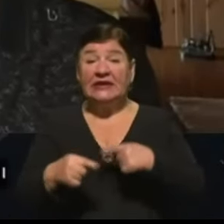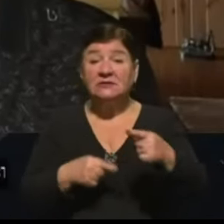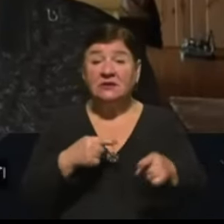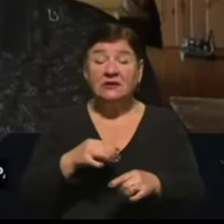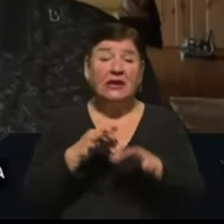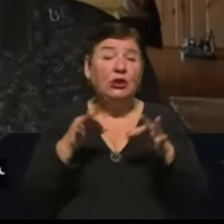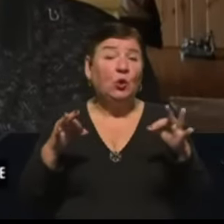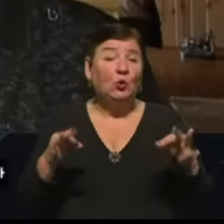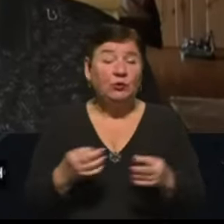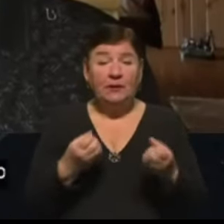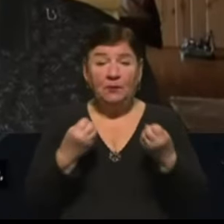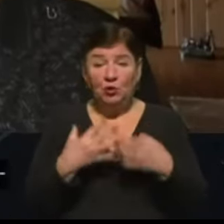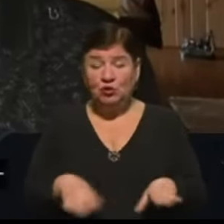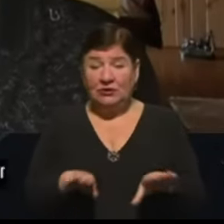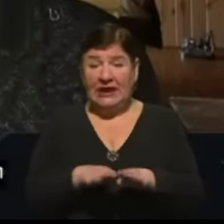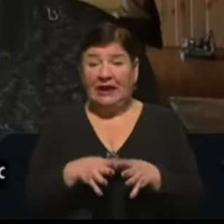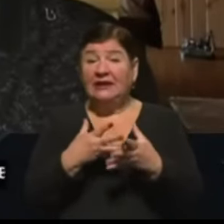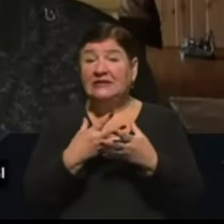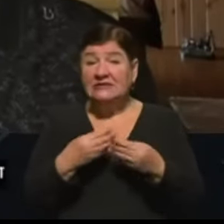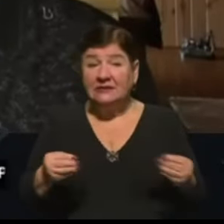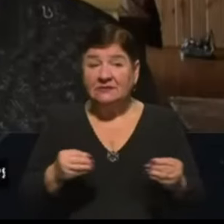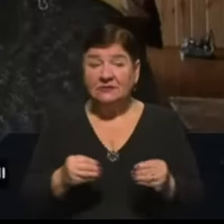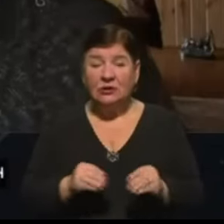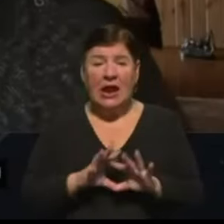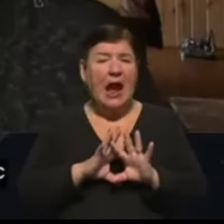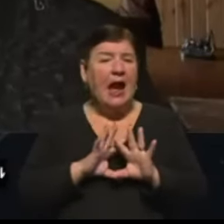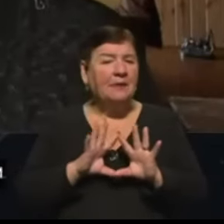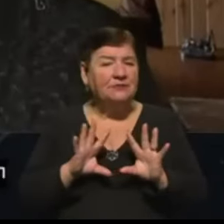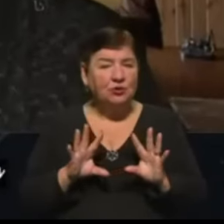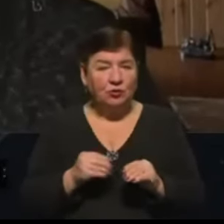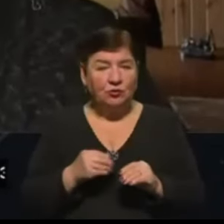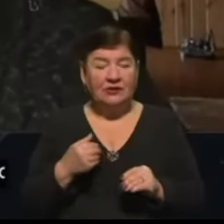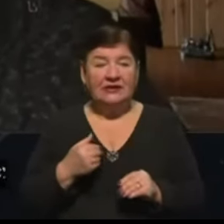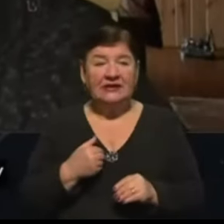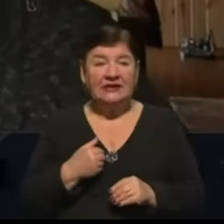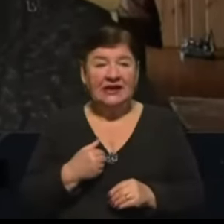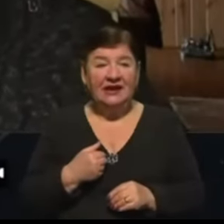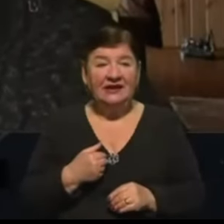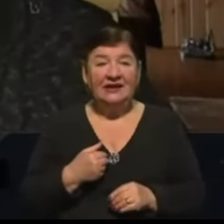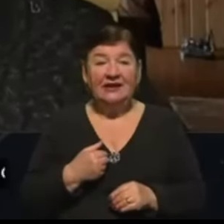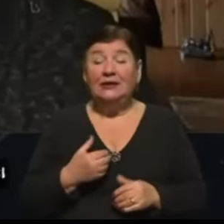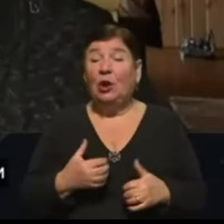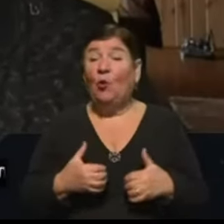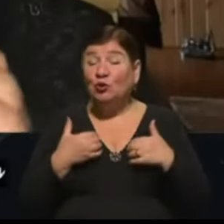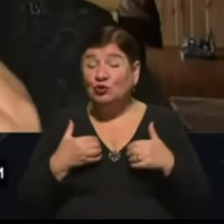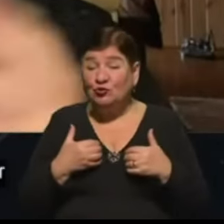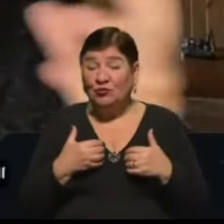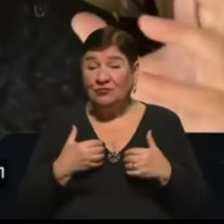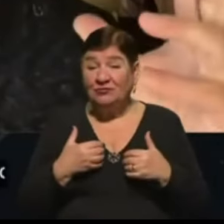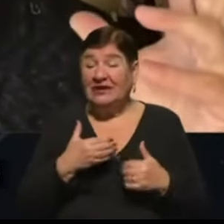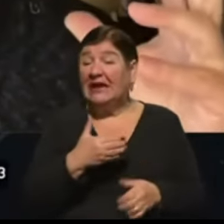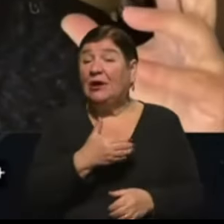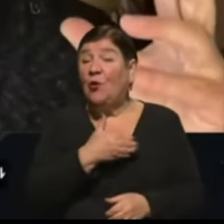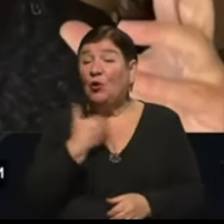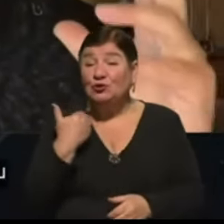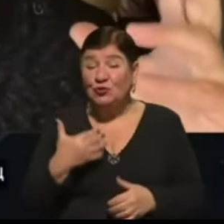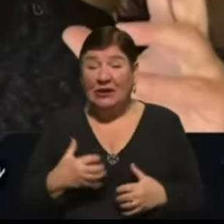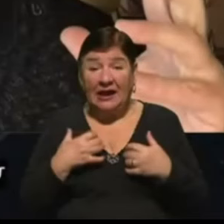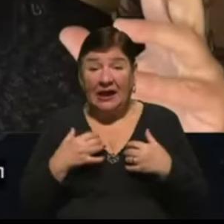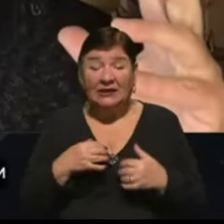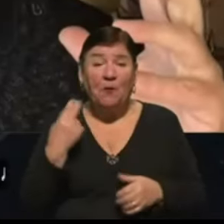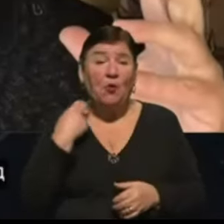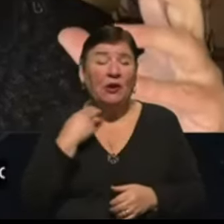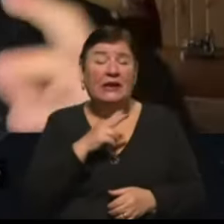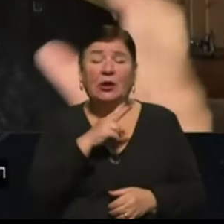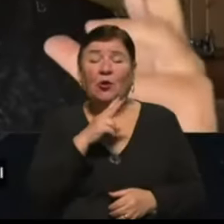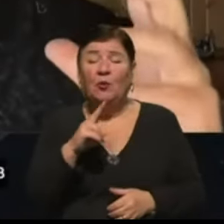нікуди просто так не зникнуть. Абсолютно. І ми продовжуємо я нікого поборювати. Не хочу лякати, борги, ну, ніхто нікому не пробачить. Зрозумійте,